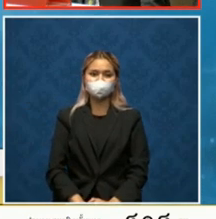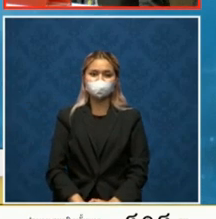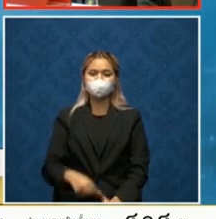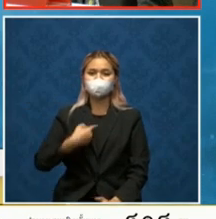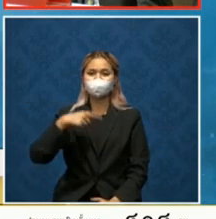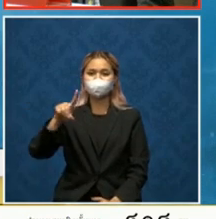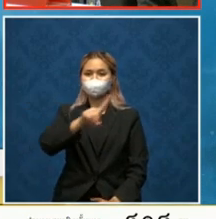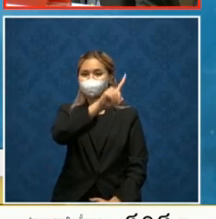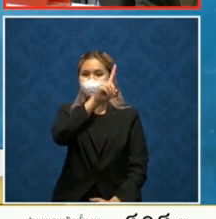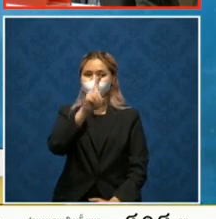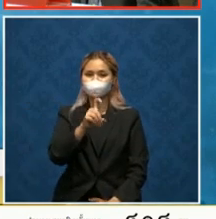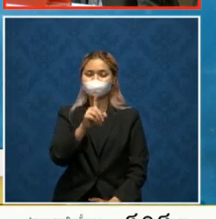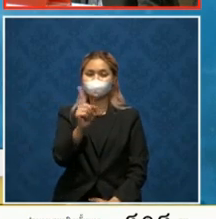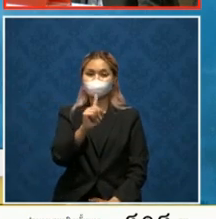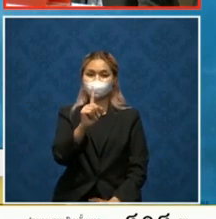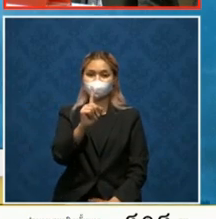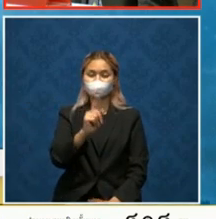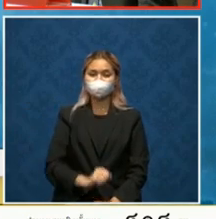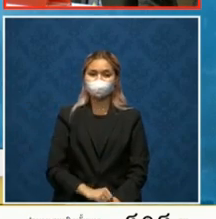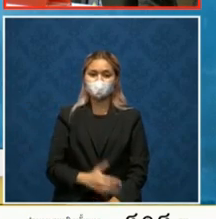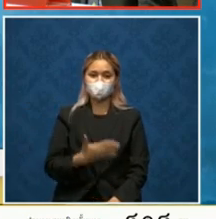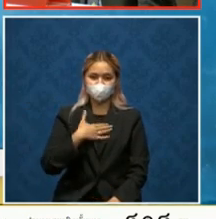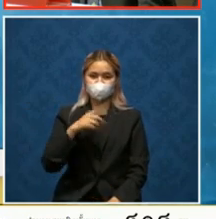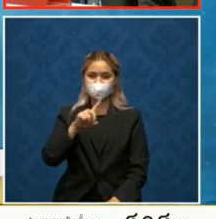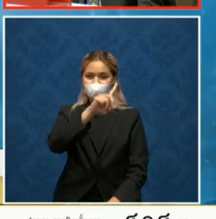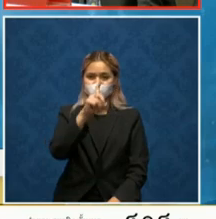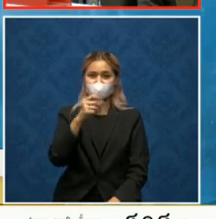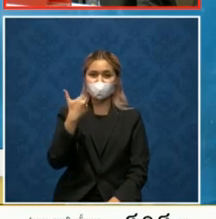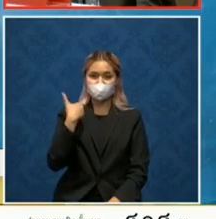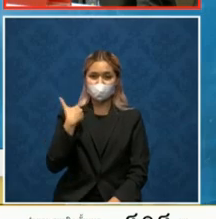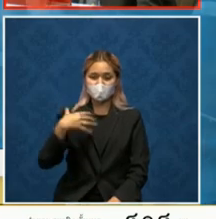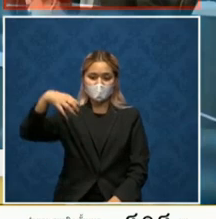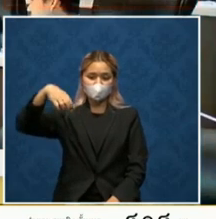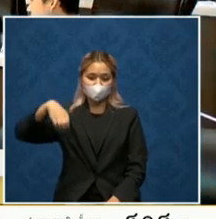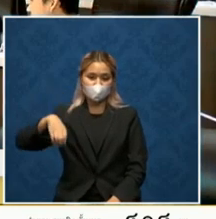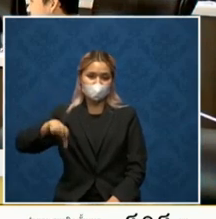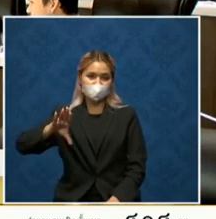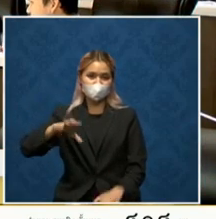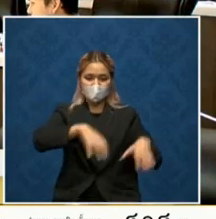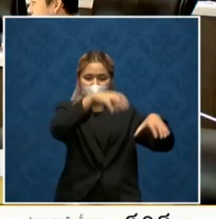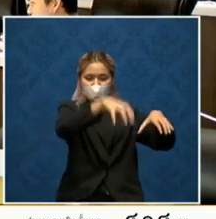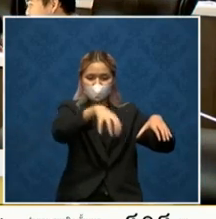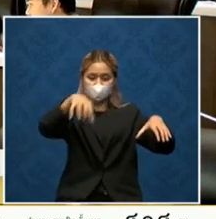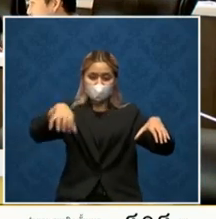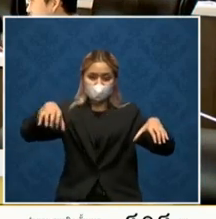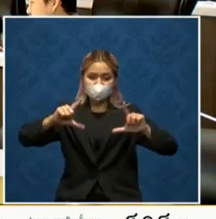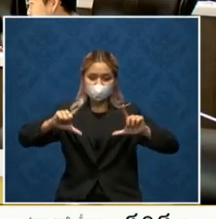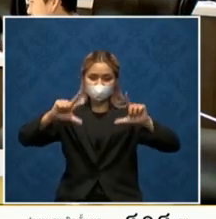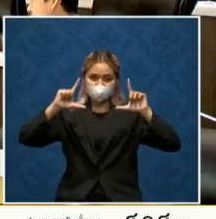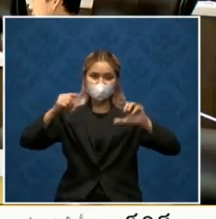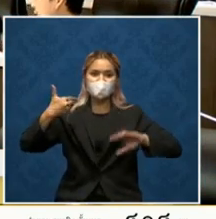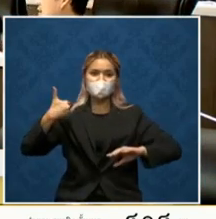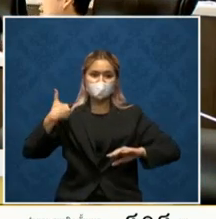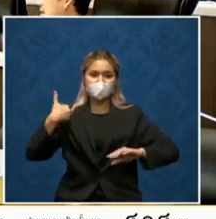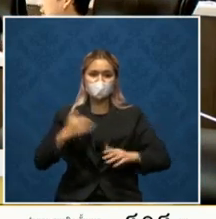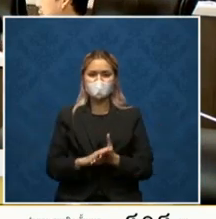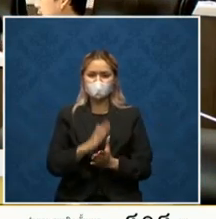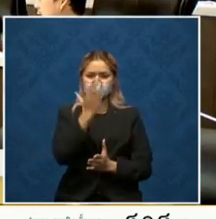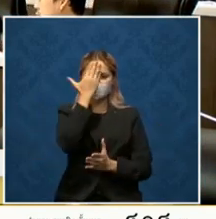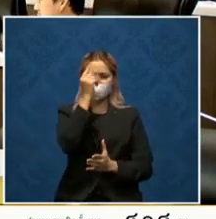สงสัยสิครับท่านประธานว่า 2บริษัท 3บริษัท 4บริษัทใหญ่ๆเหล่านี้ทำไมอยู่